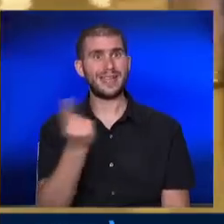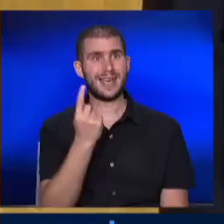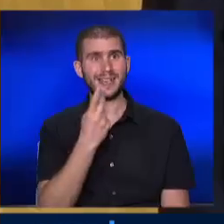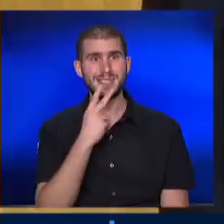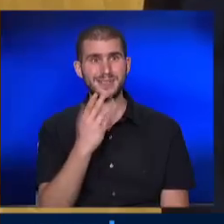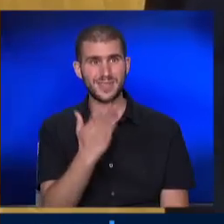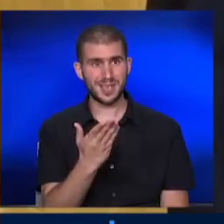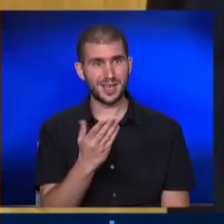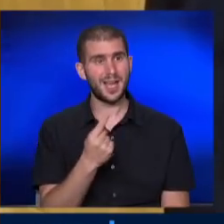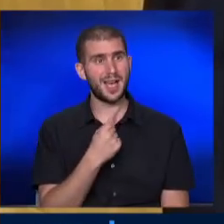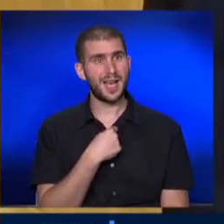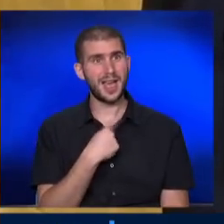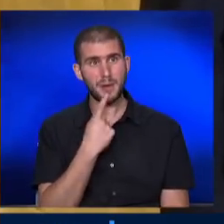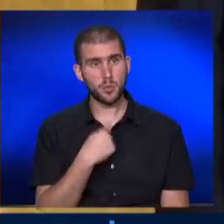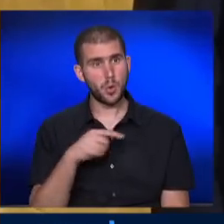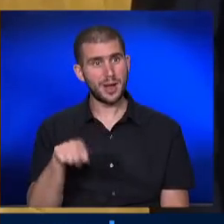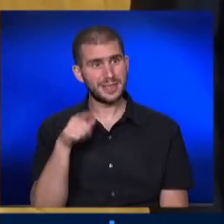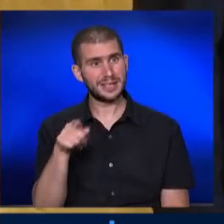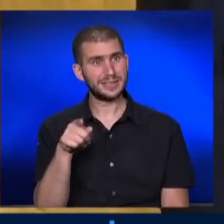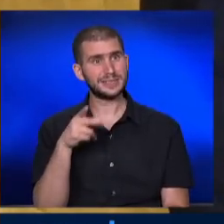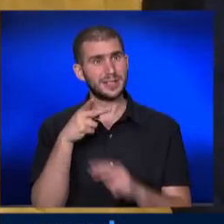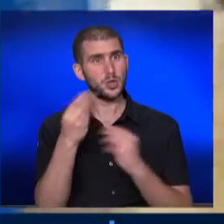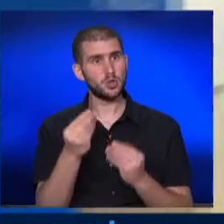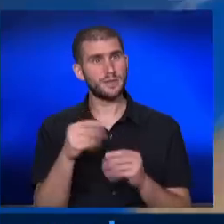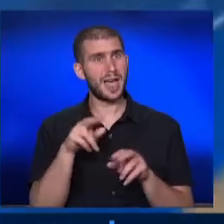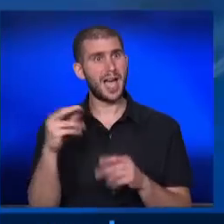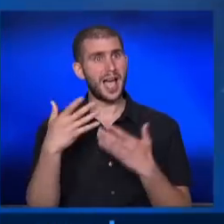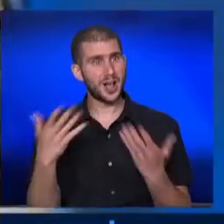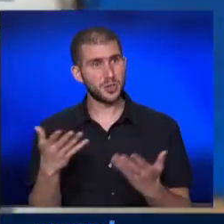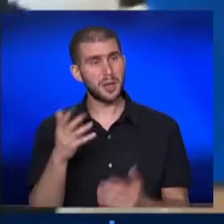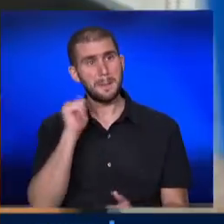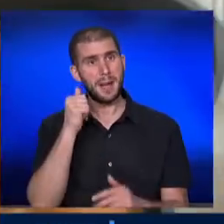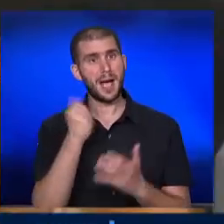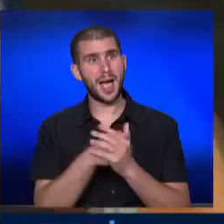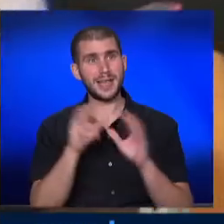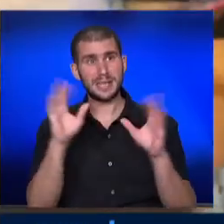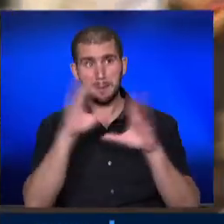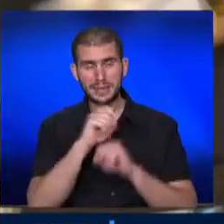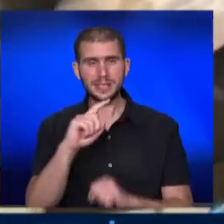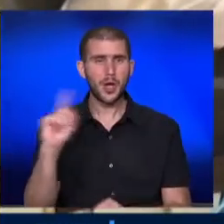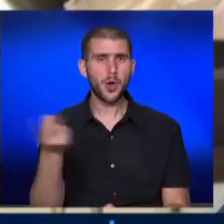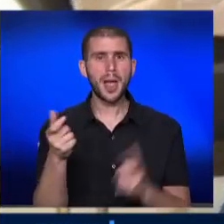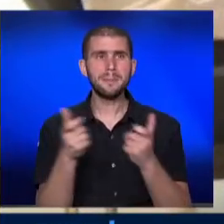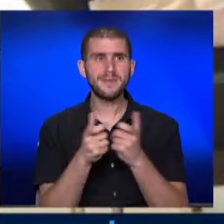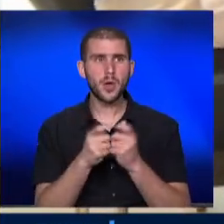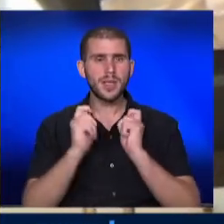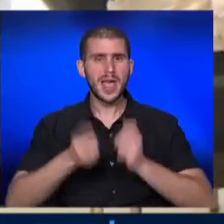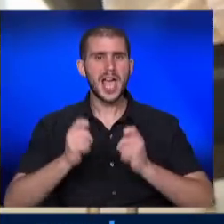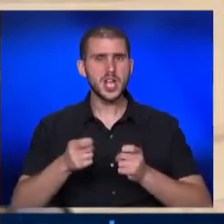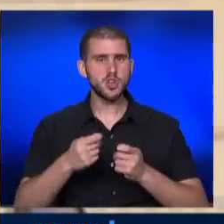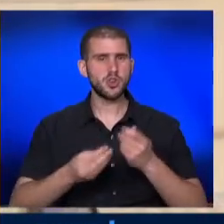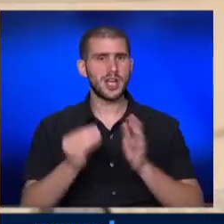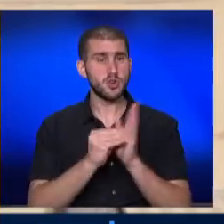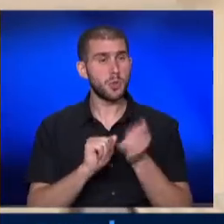את זה. לי אמרו שהכנסת זה מקפצה טובה לאח הגדול. מחר עד 22:00 יצטרכו יתר המפלגות להגיש את רשימותיהן